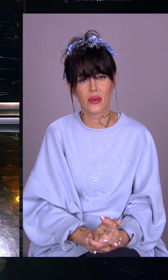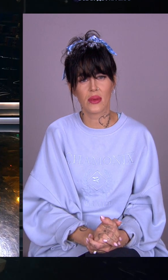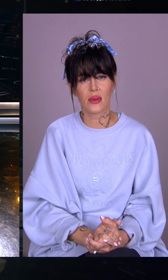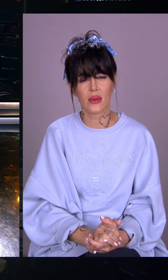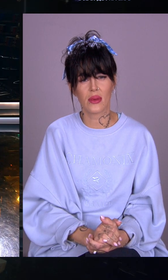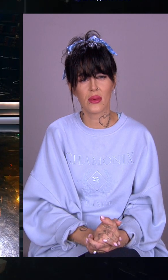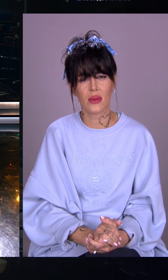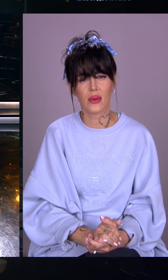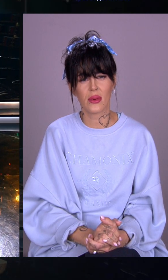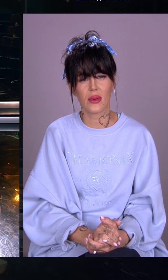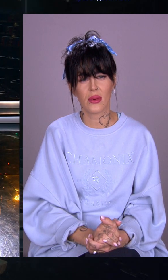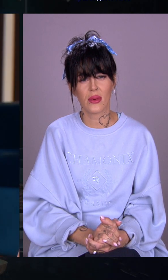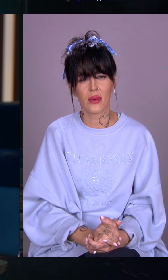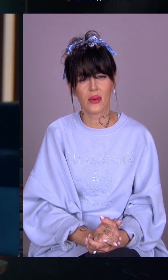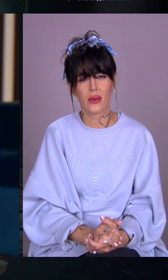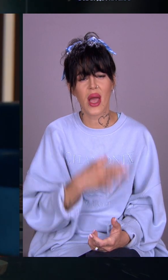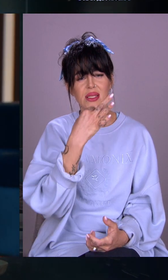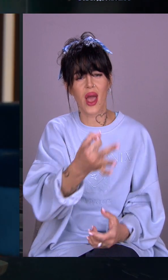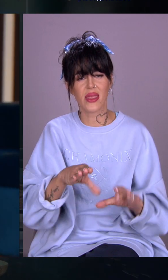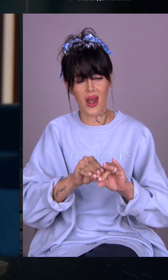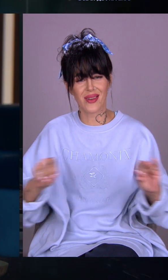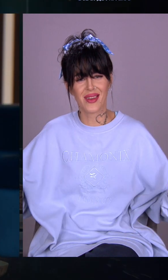стародавньому норвезькому – це дракон?